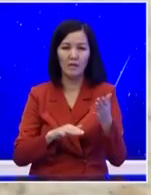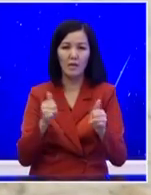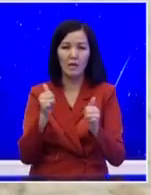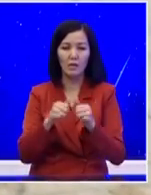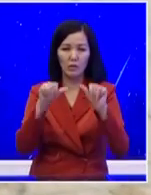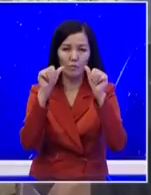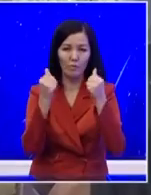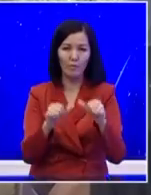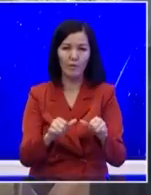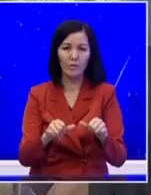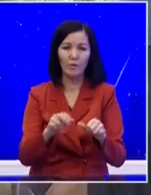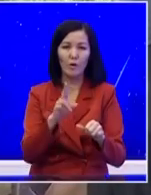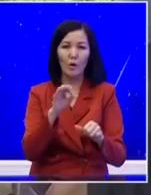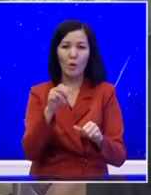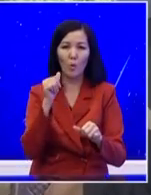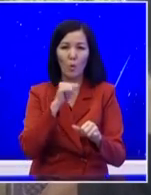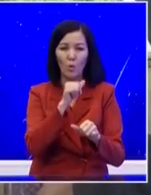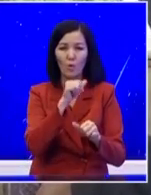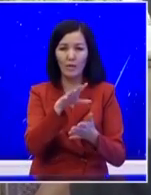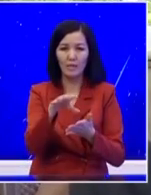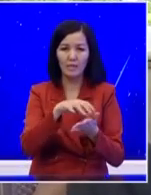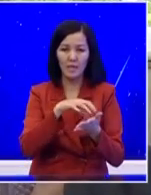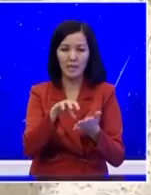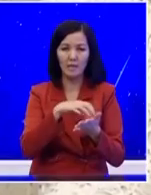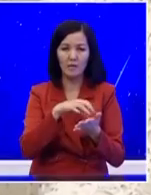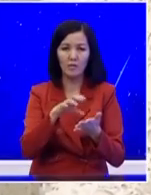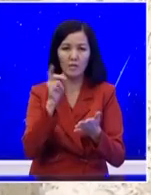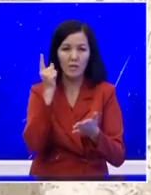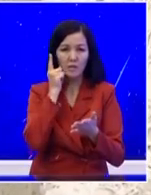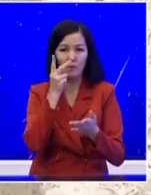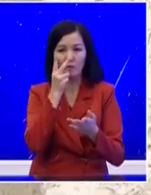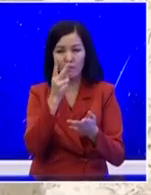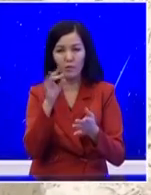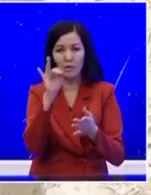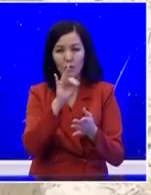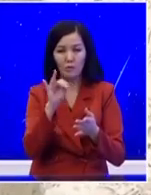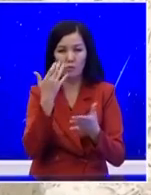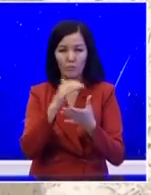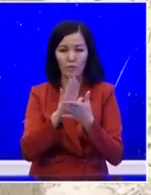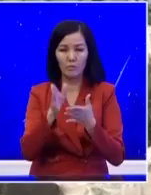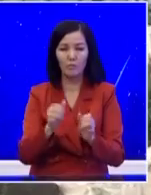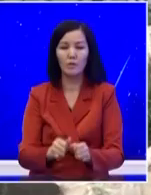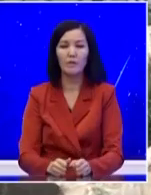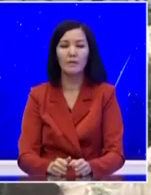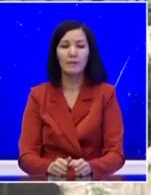будет присвоен QR-код. Человек, отсканировавший его через смартфон, сможет узнать историю объекта.